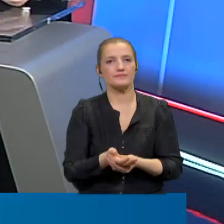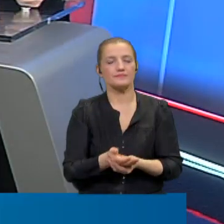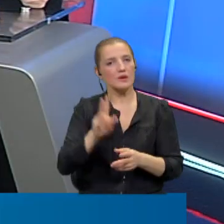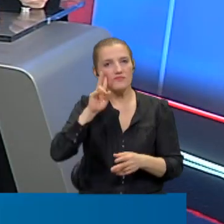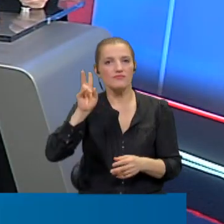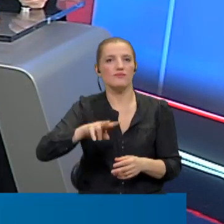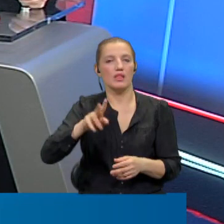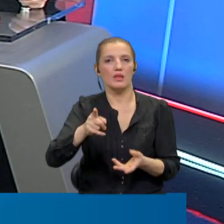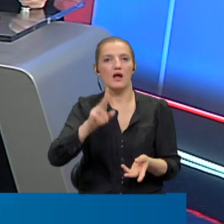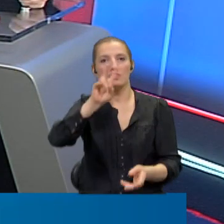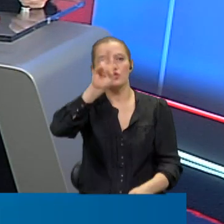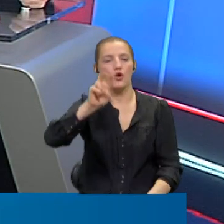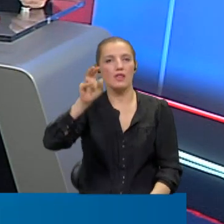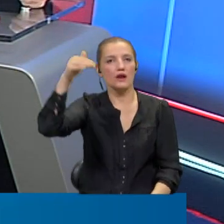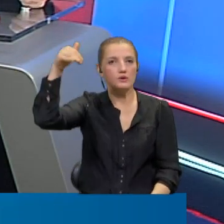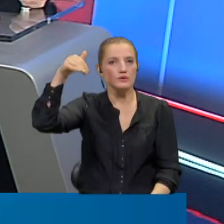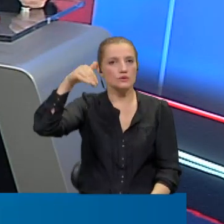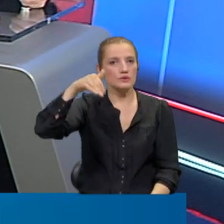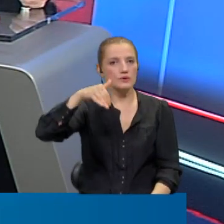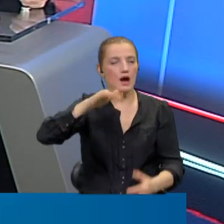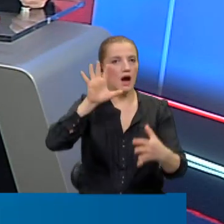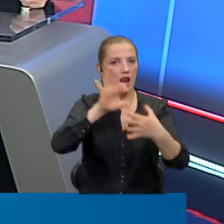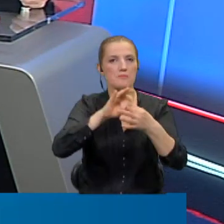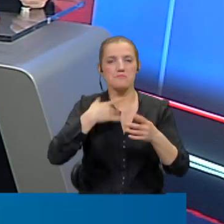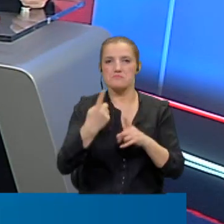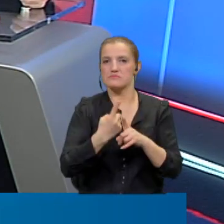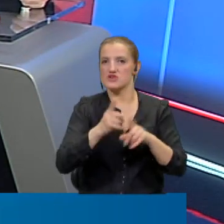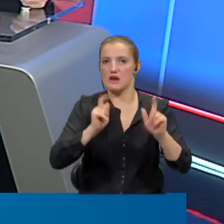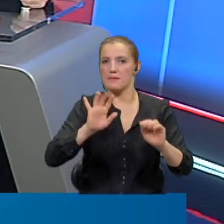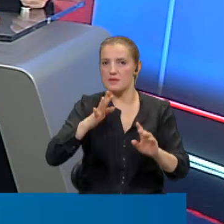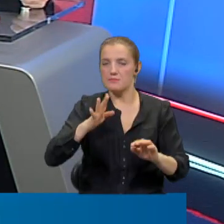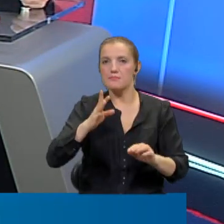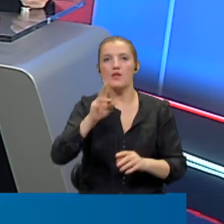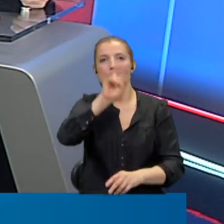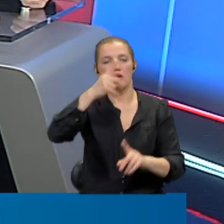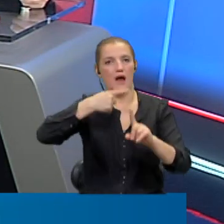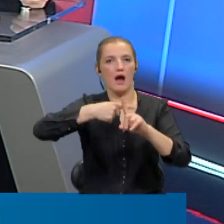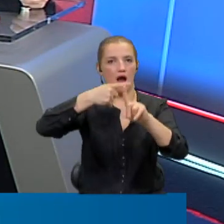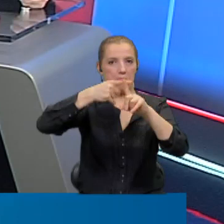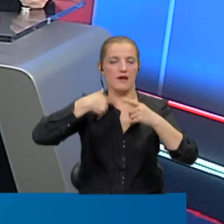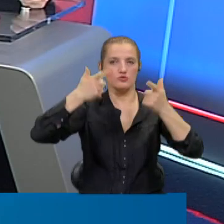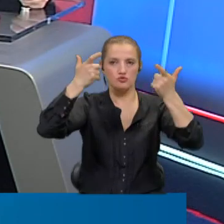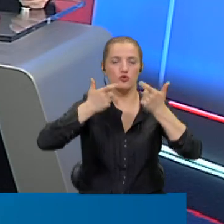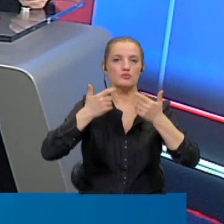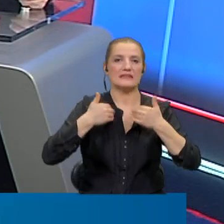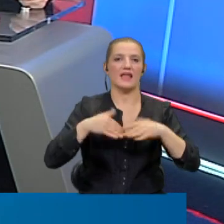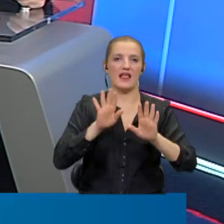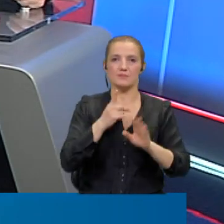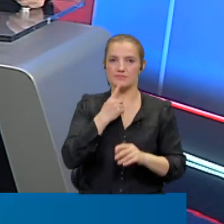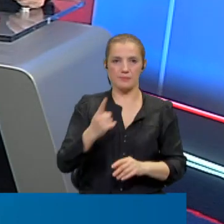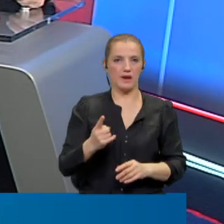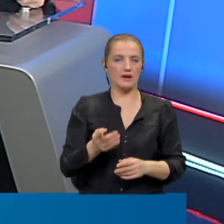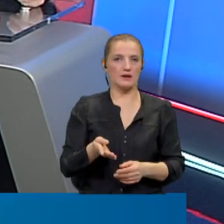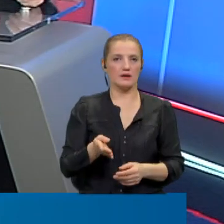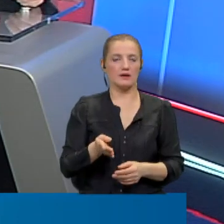Vallahi doların düşmesi ile ilgili Ben bir şey yapmadım artarsa da ben sorumlu değilim ha ön alıyorsa başka ha